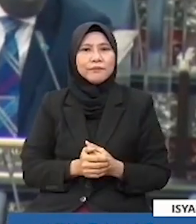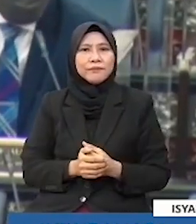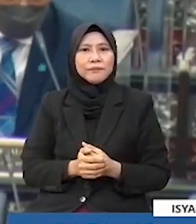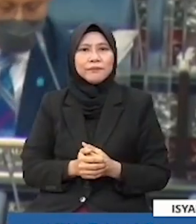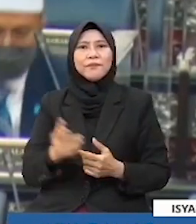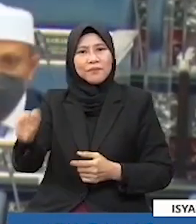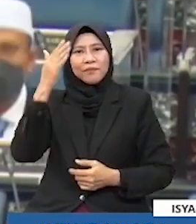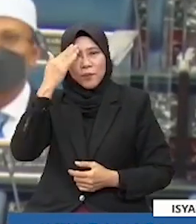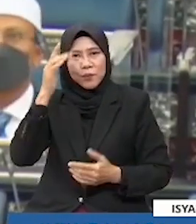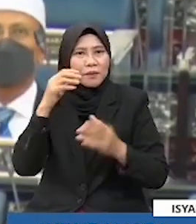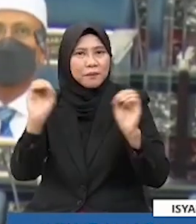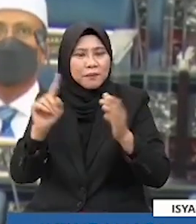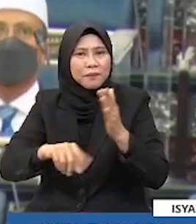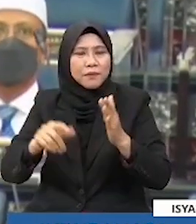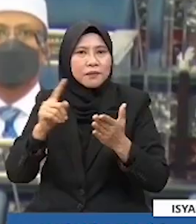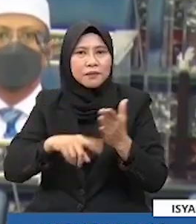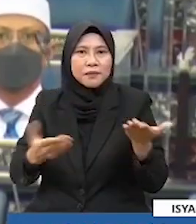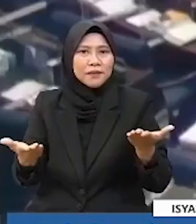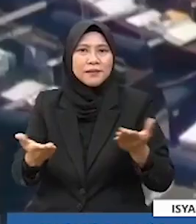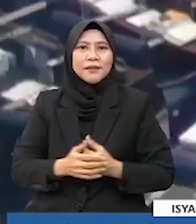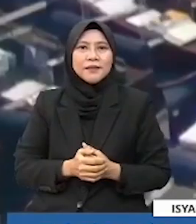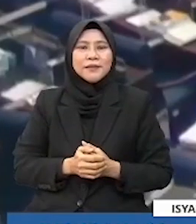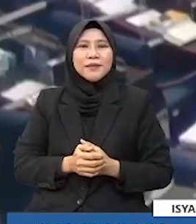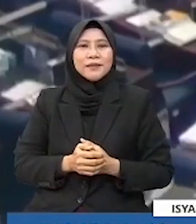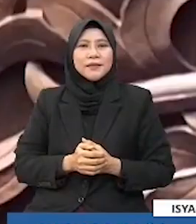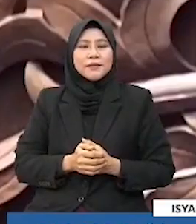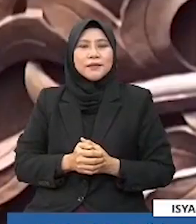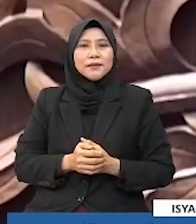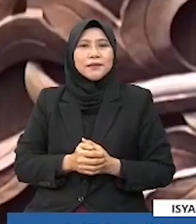nih bila kamu tak saat tolong